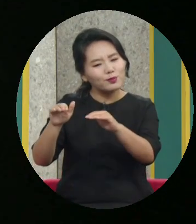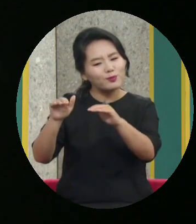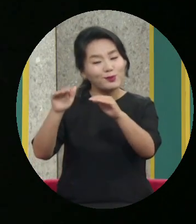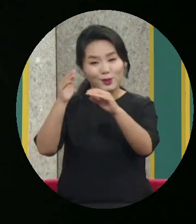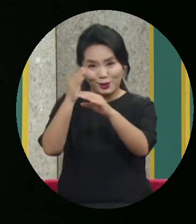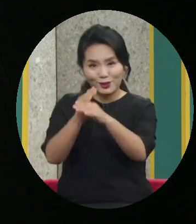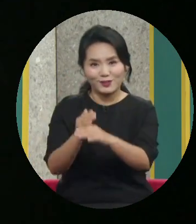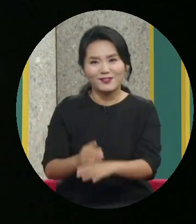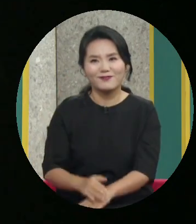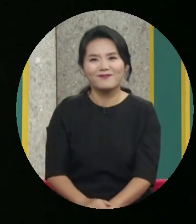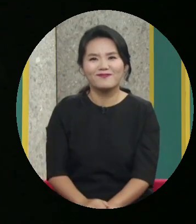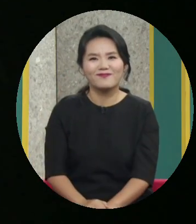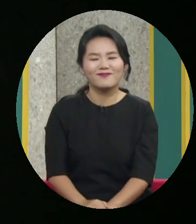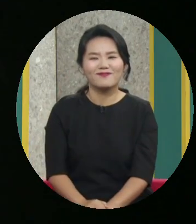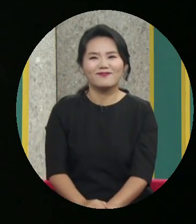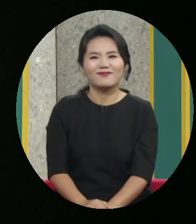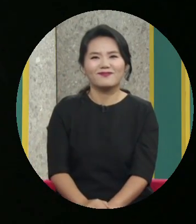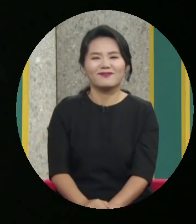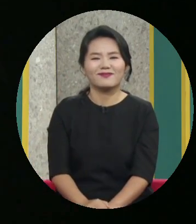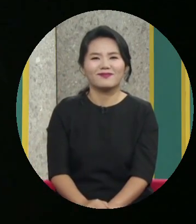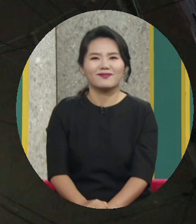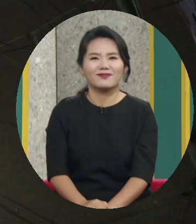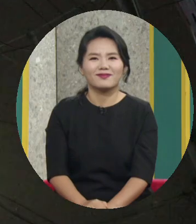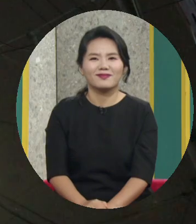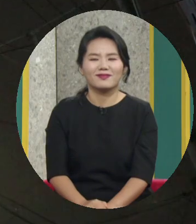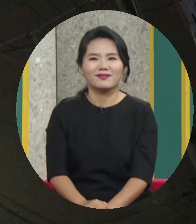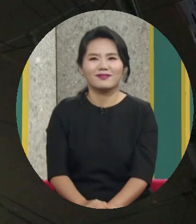누군가 사랑할 수 있을까?